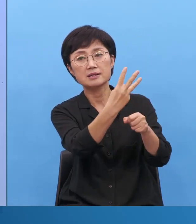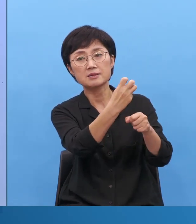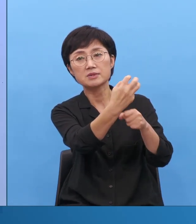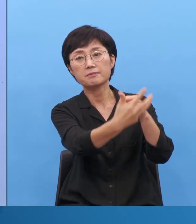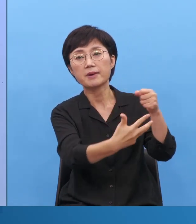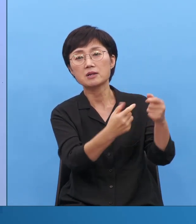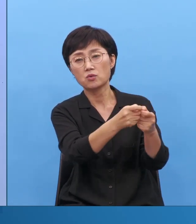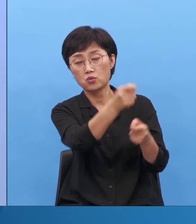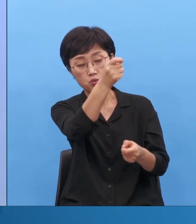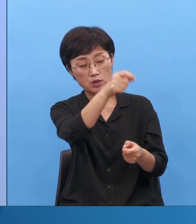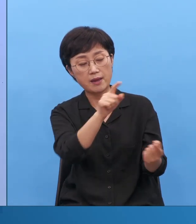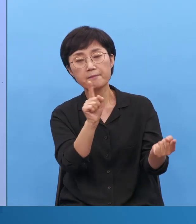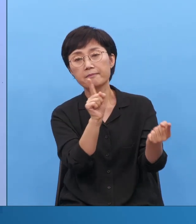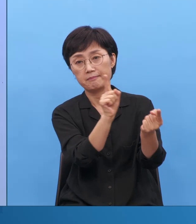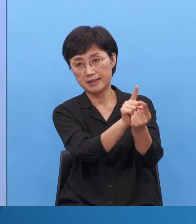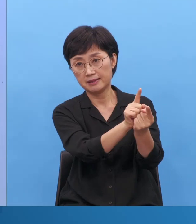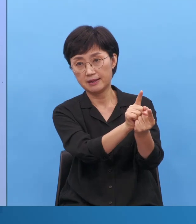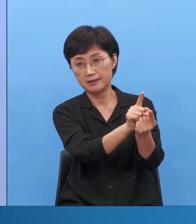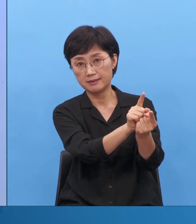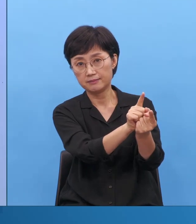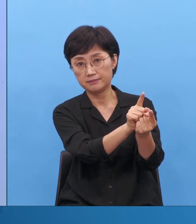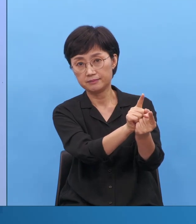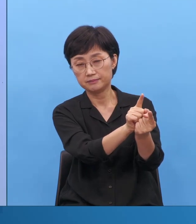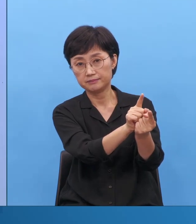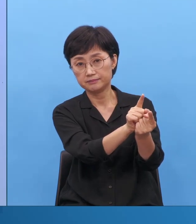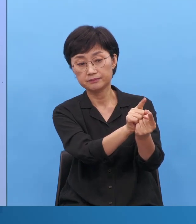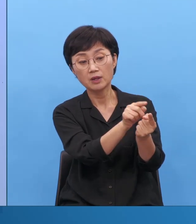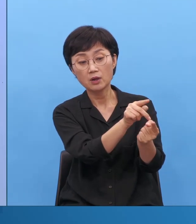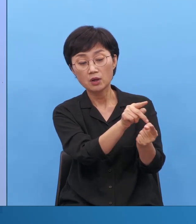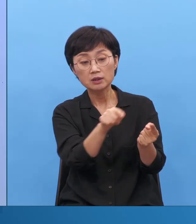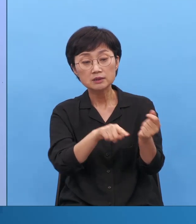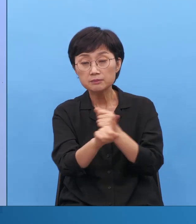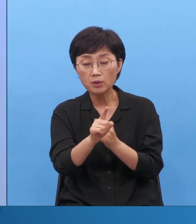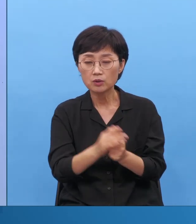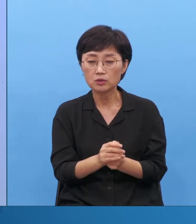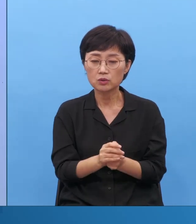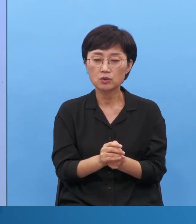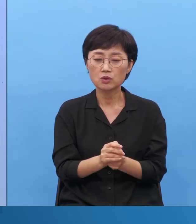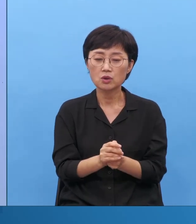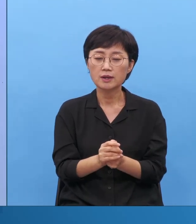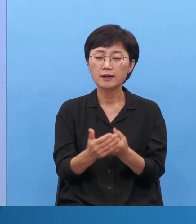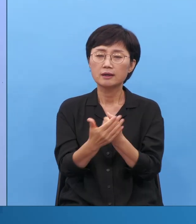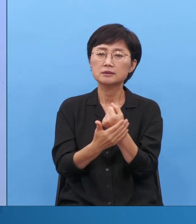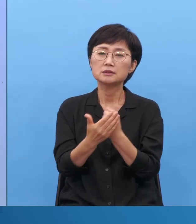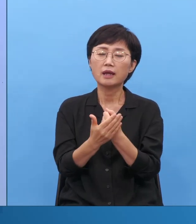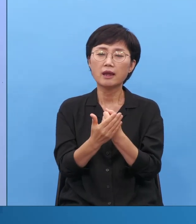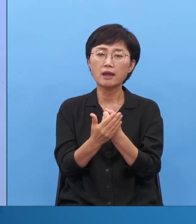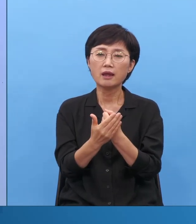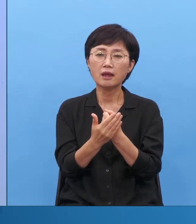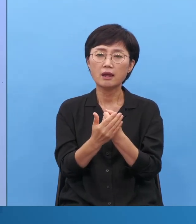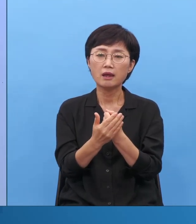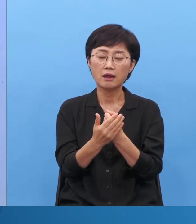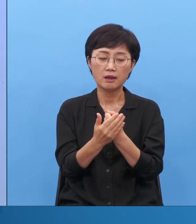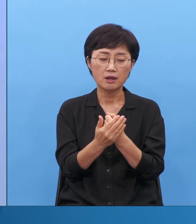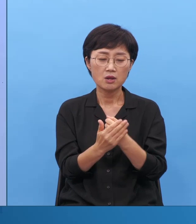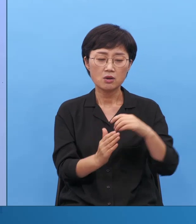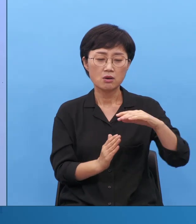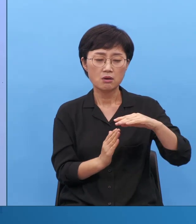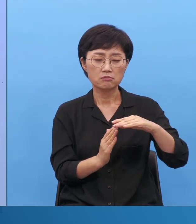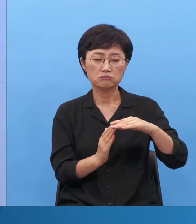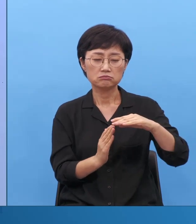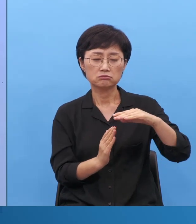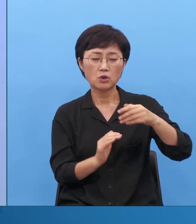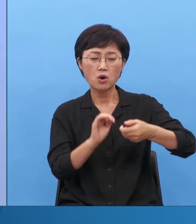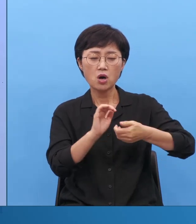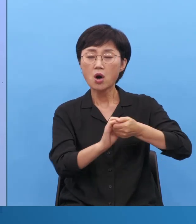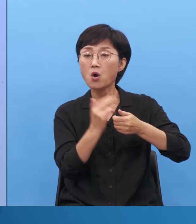38 years. 뭡니까? What does that mean? 초월적인 은혜입니다. It is a grace that transcends. 그리스도께서